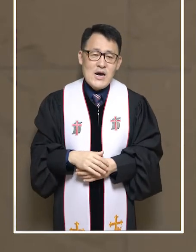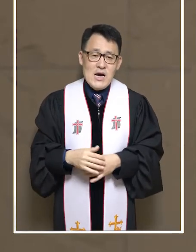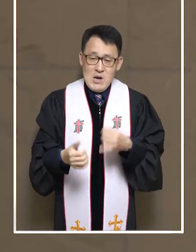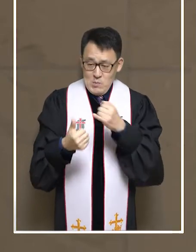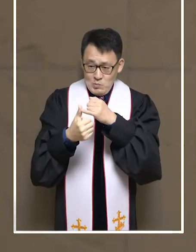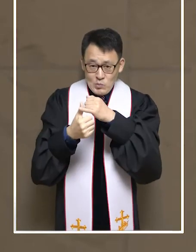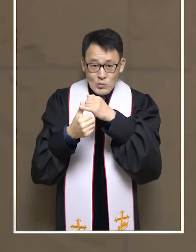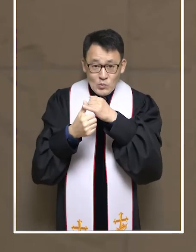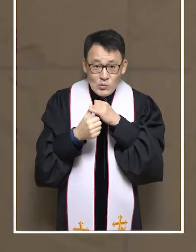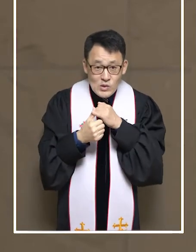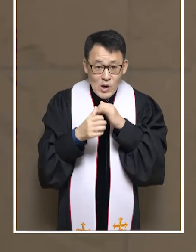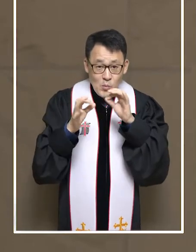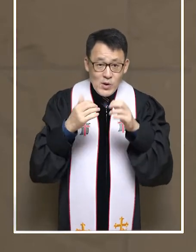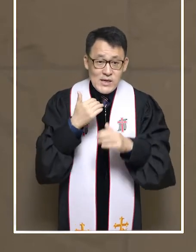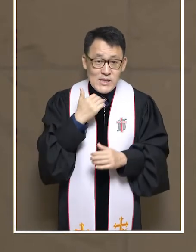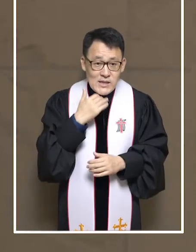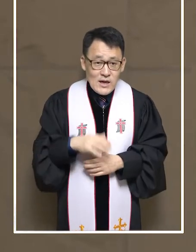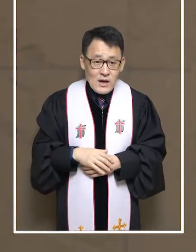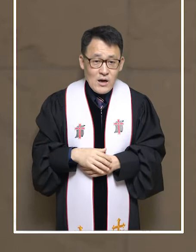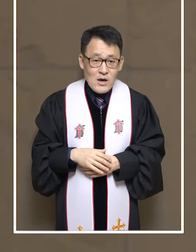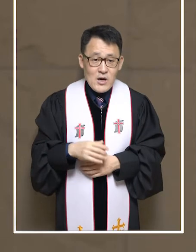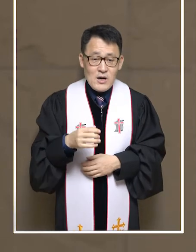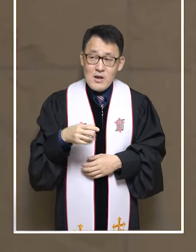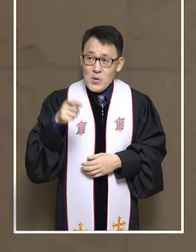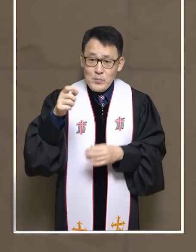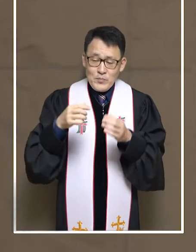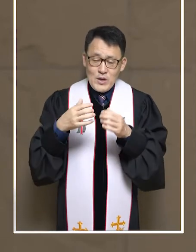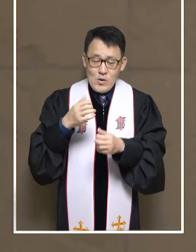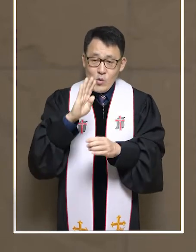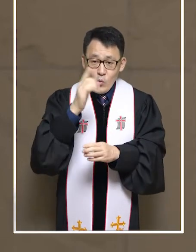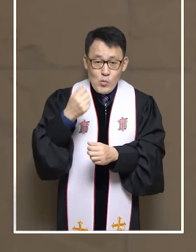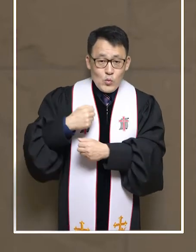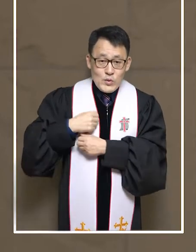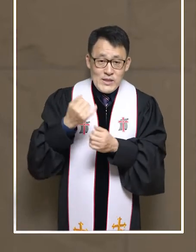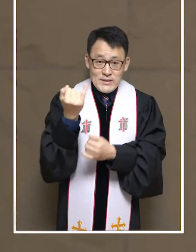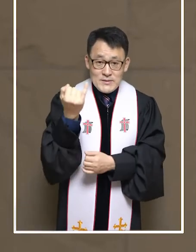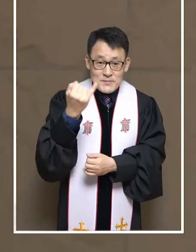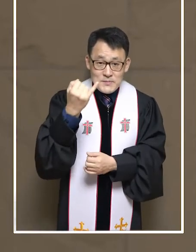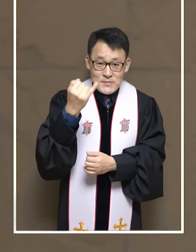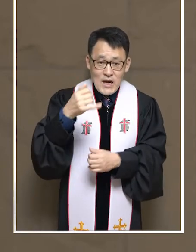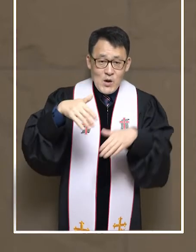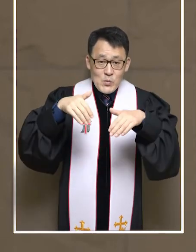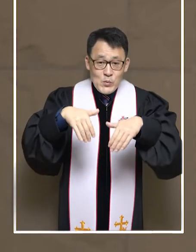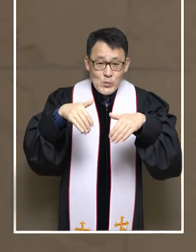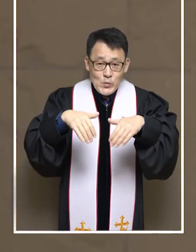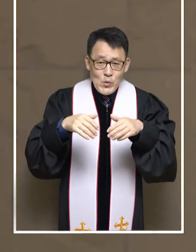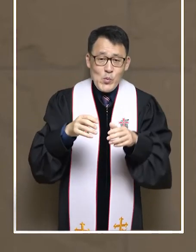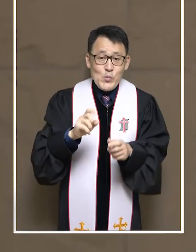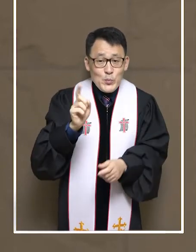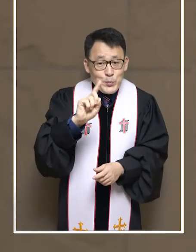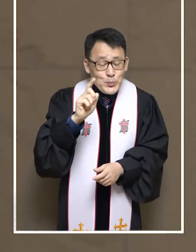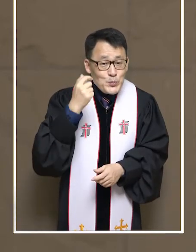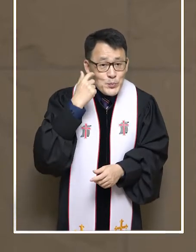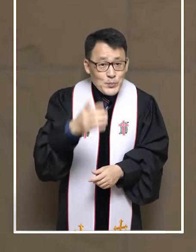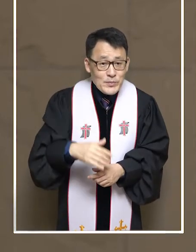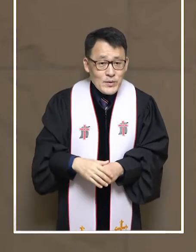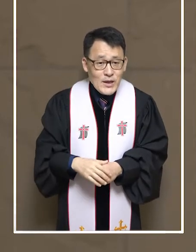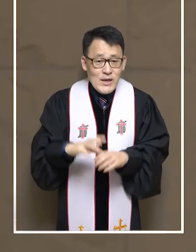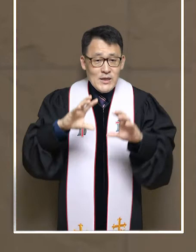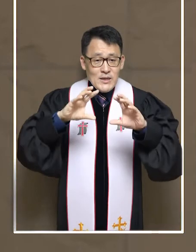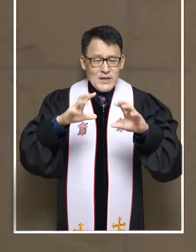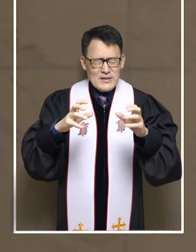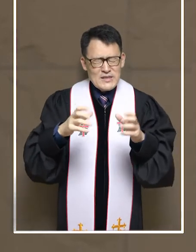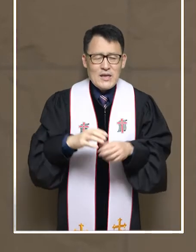그 여인의 유혹을 기다릴 것입니다. 그 여인을 통해서 노예살이를 어떻게 좀 면해 볼 수는 없을까? 이런